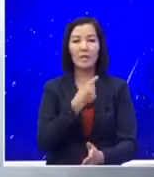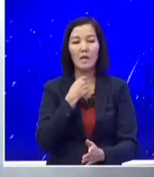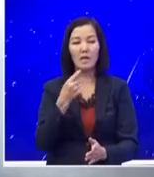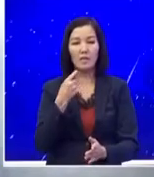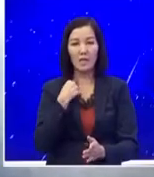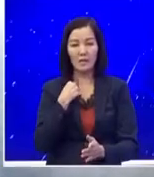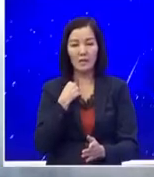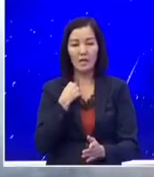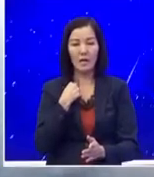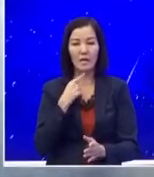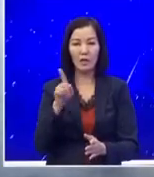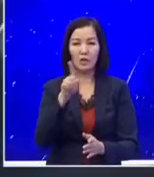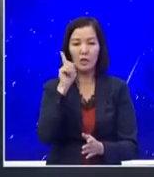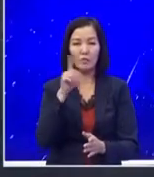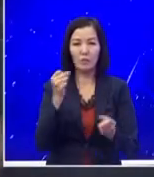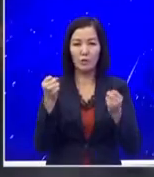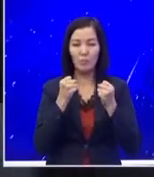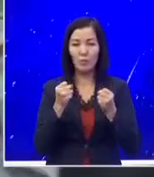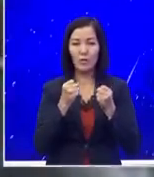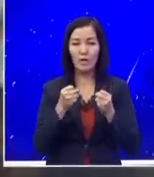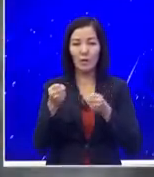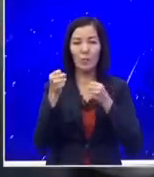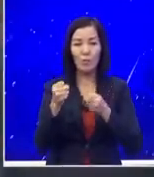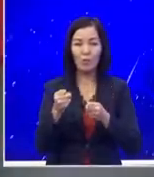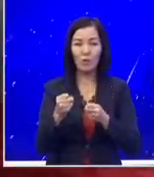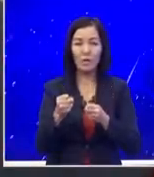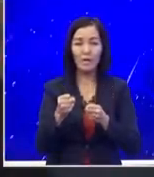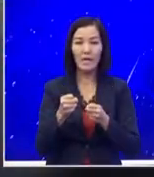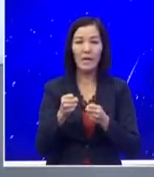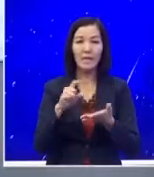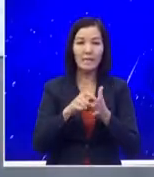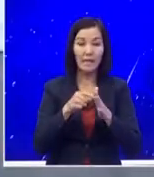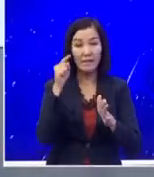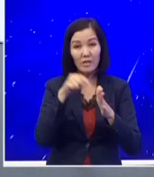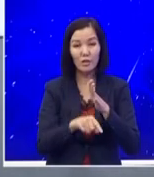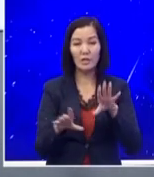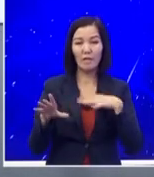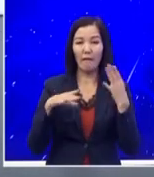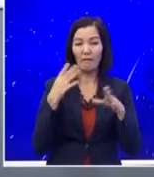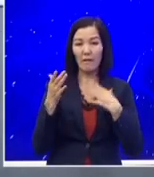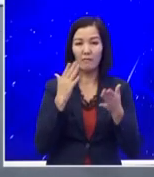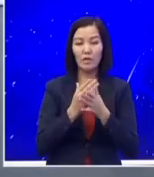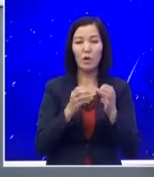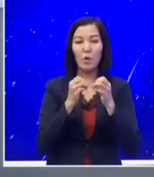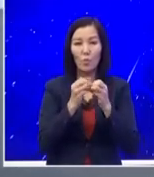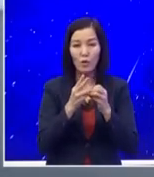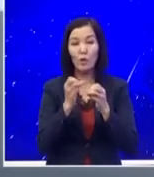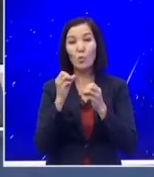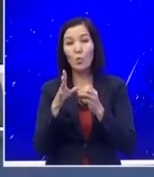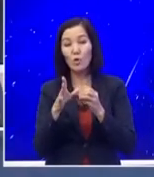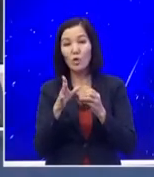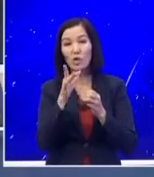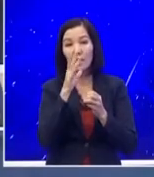мамандандырылған жекпе-жек балалар мен жасөспірімдер спорт мектебінің боксшылары жабық кешенде дайындалып жатыр. Олардың дені 12 мен 13 жастағы былғары